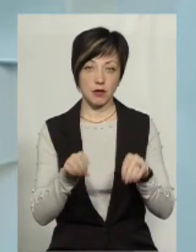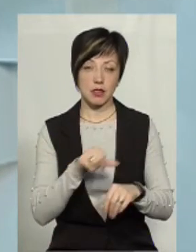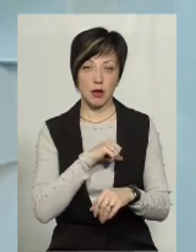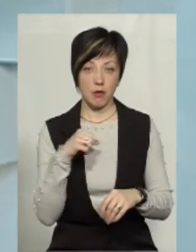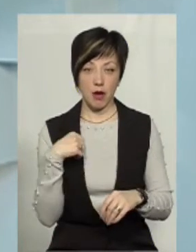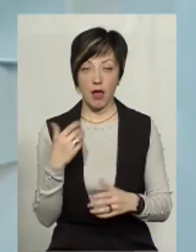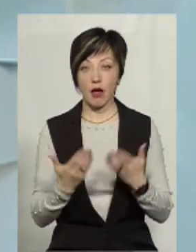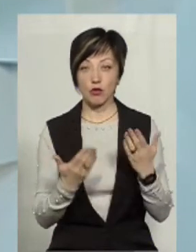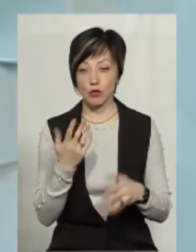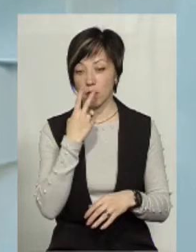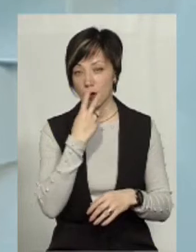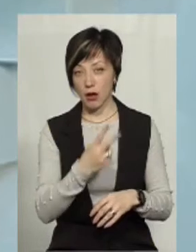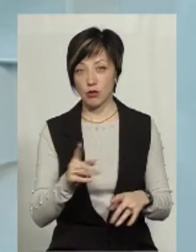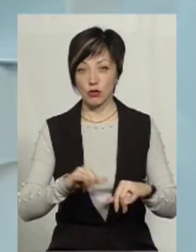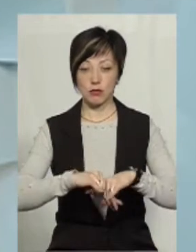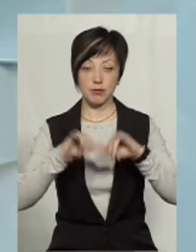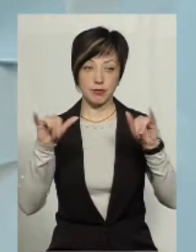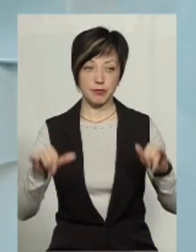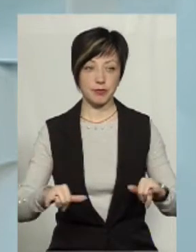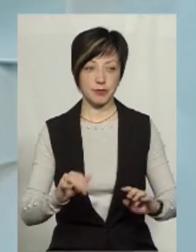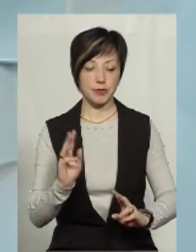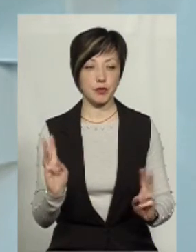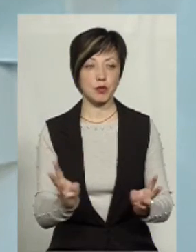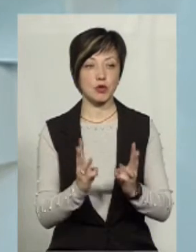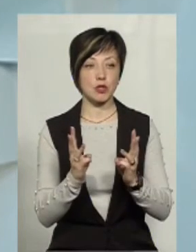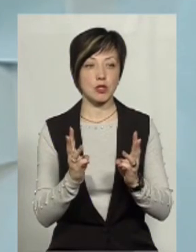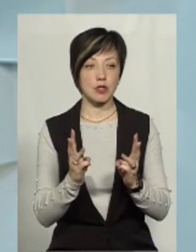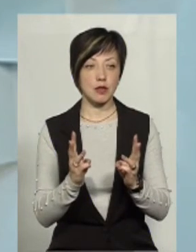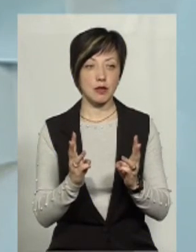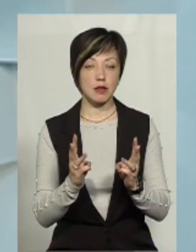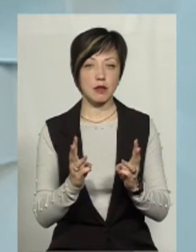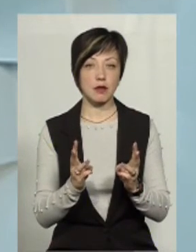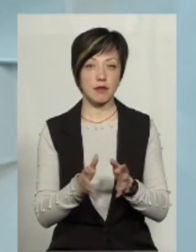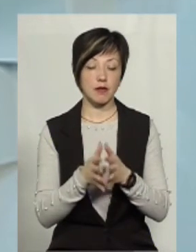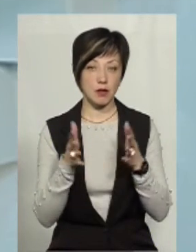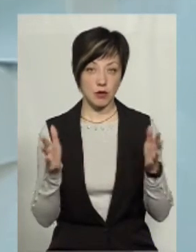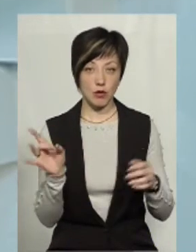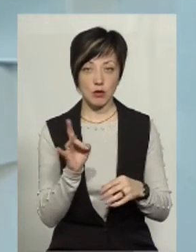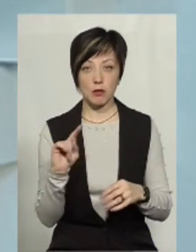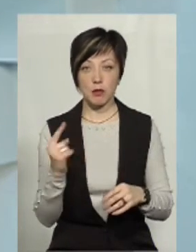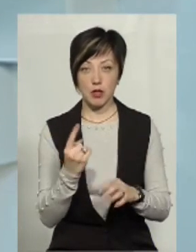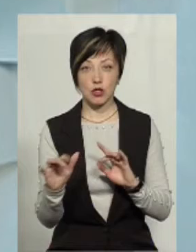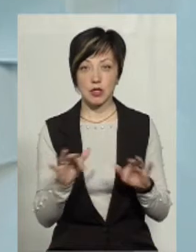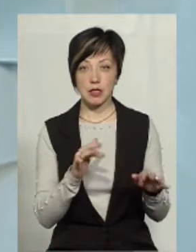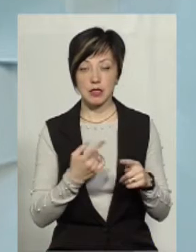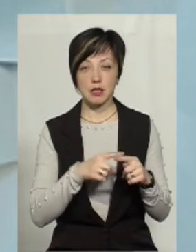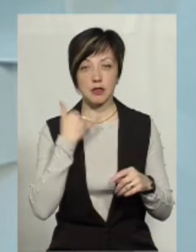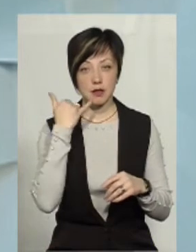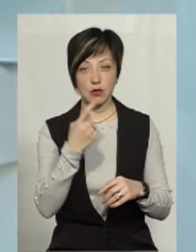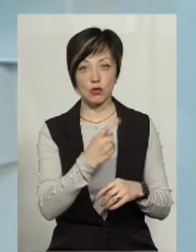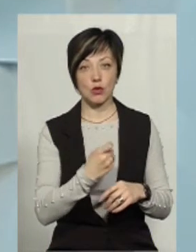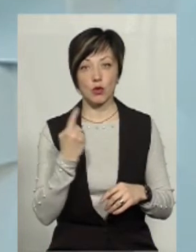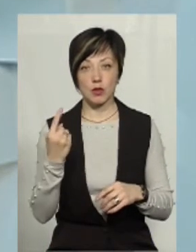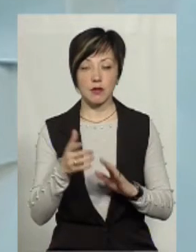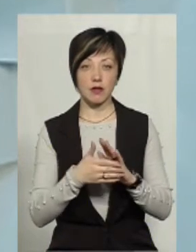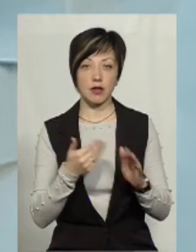ліквідувати сама. Якщо людина вже бачить, що пожежа набирає значних масштабів, перша її дія – це зателефонувати 101